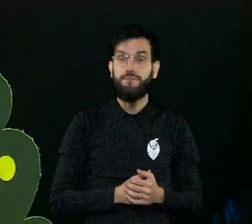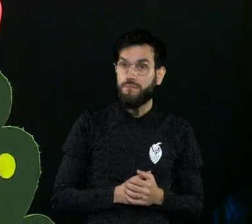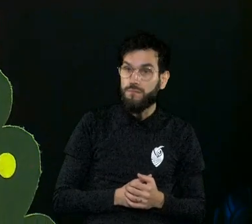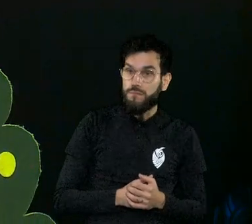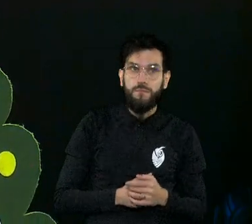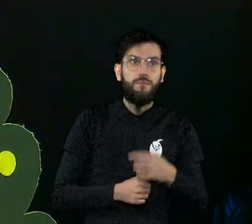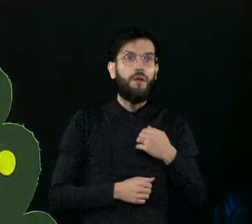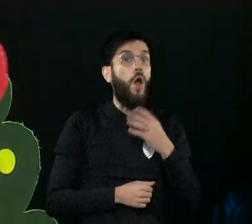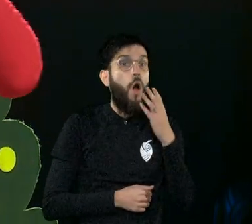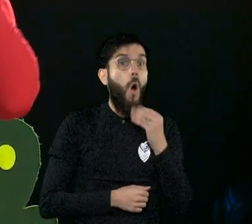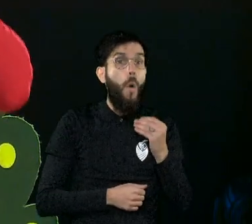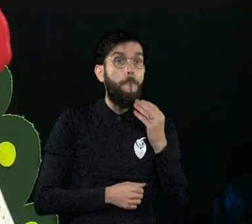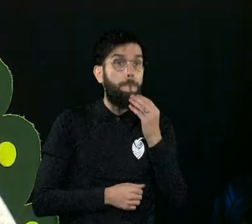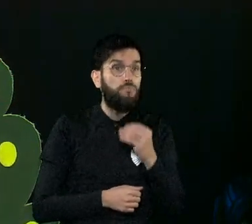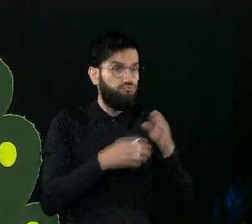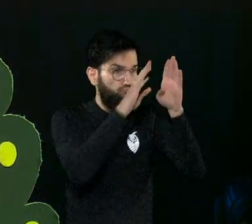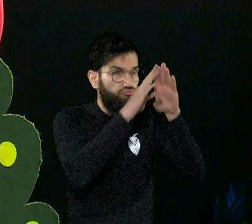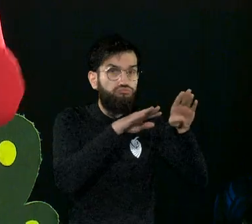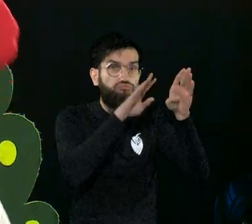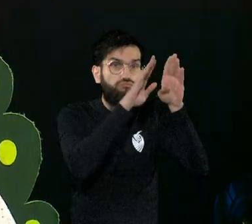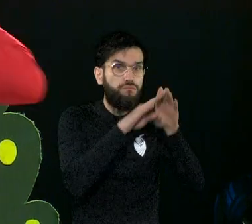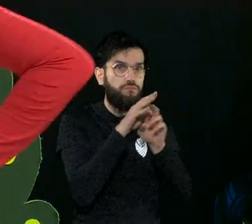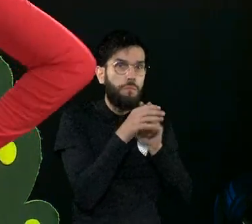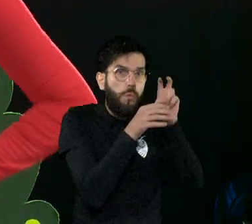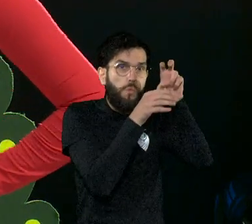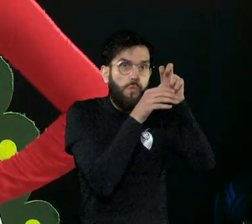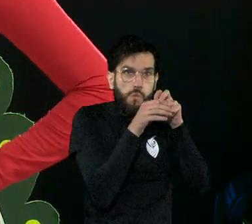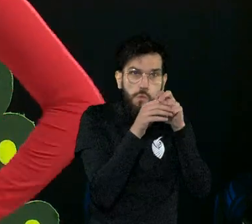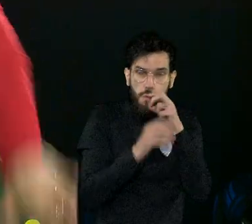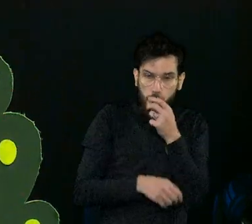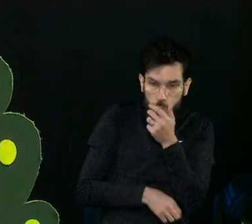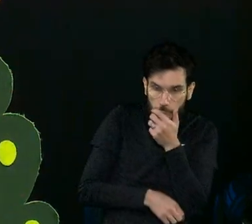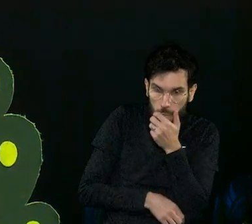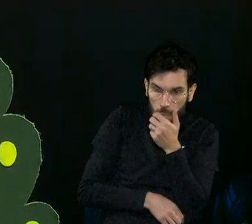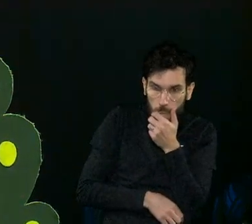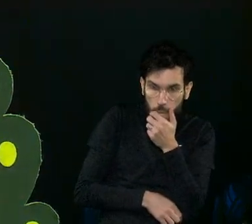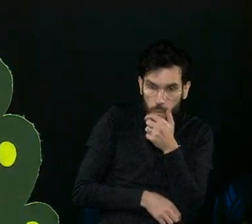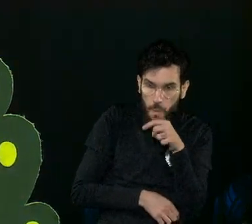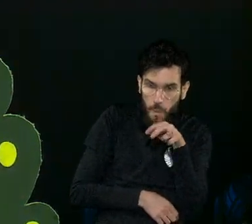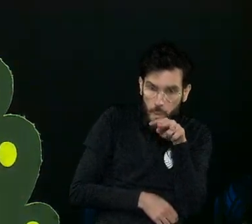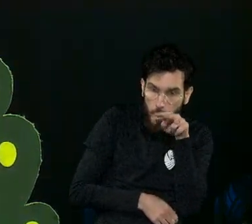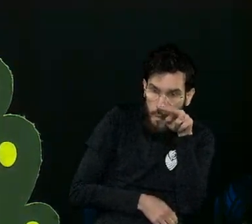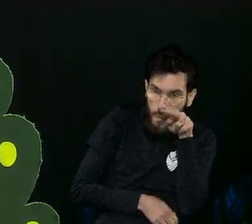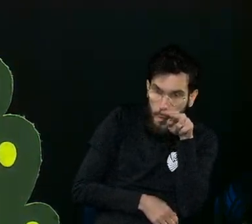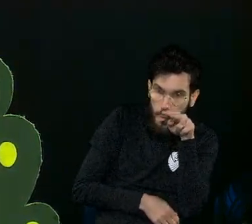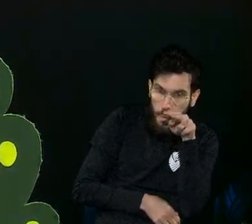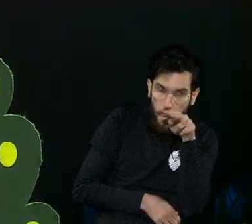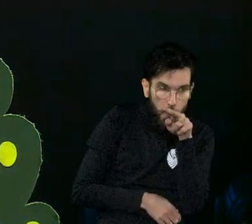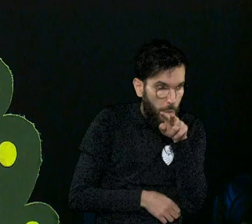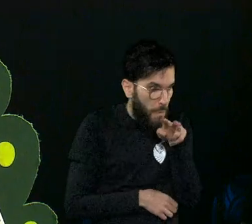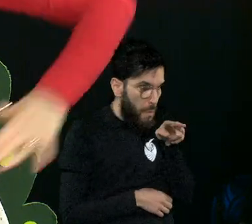malá opička, za stromom sa skrýva. Na strome je hojdačka, z tej sa na